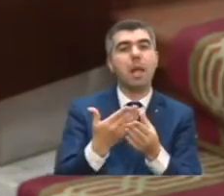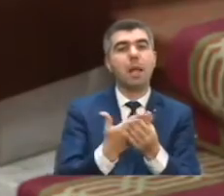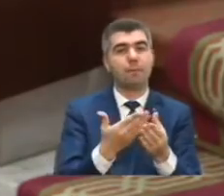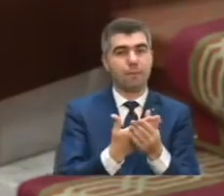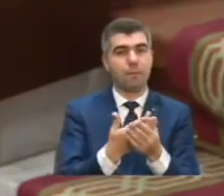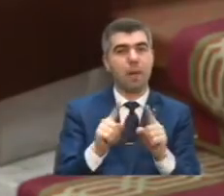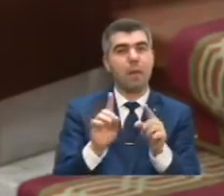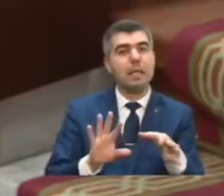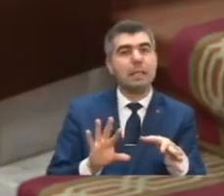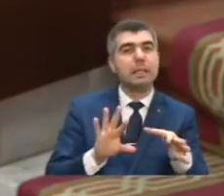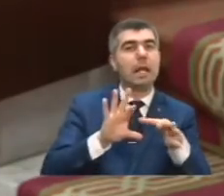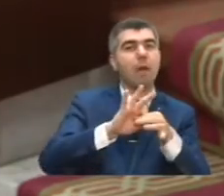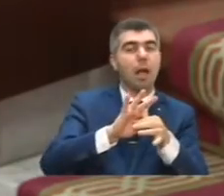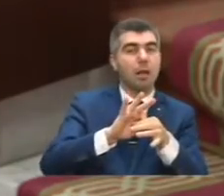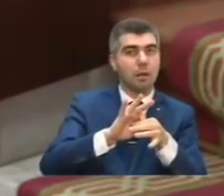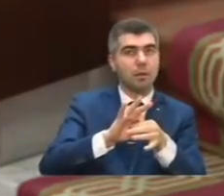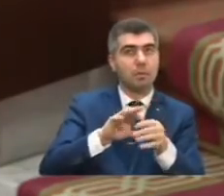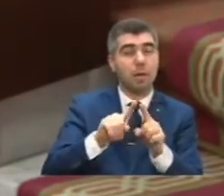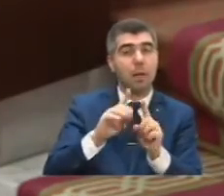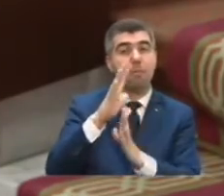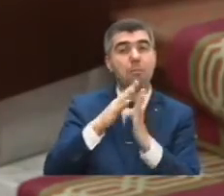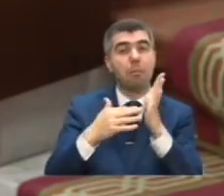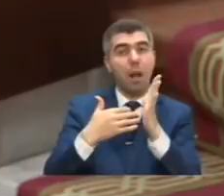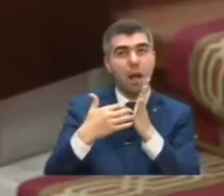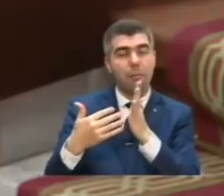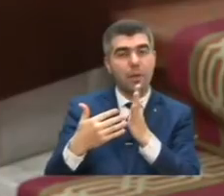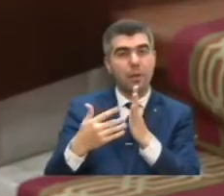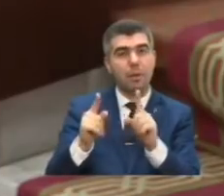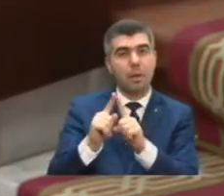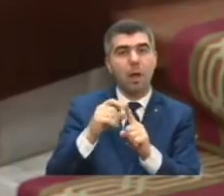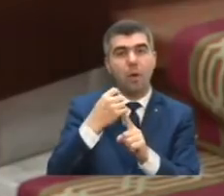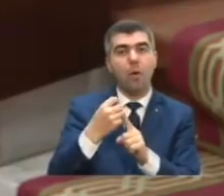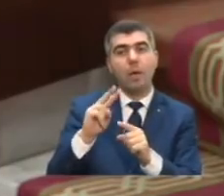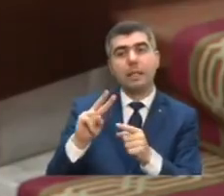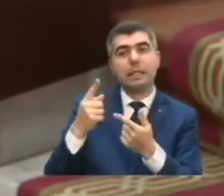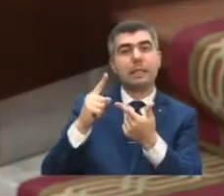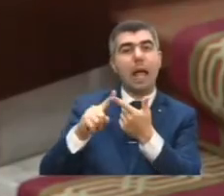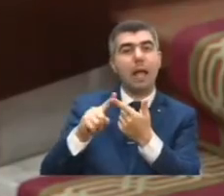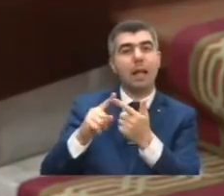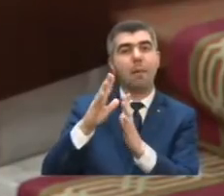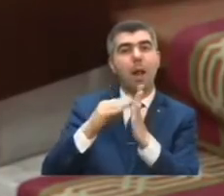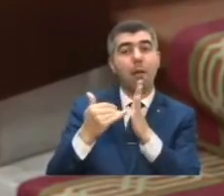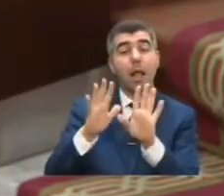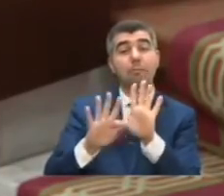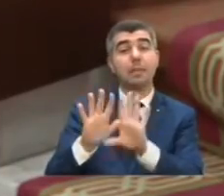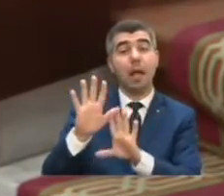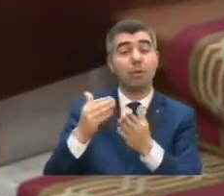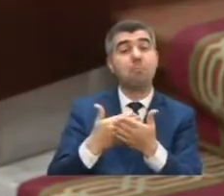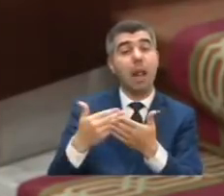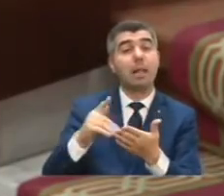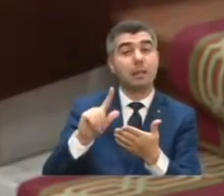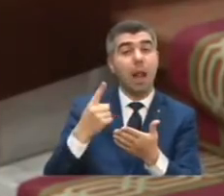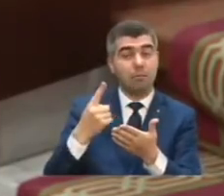الاتفاقيات، واساسا اللي كان عنده البرنامج الكبير كان عنده البينيغدو، راح نتكلموا على 15 مليار ديال الدرهم. الان